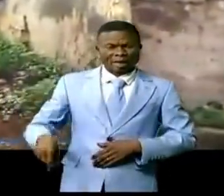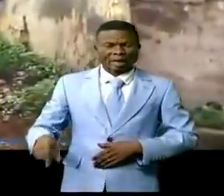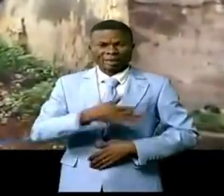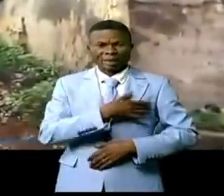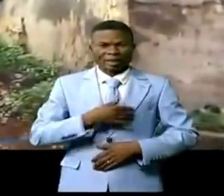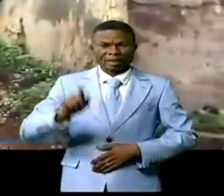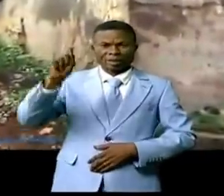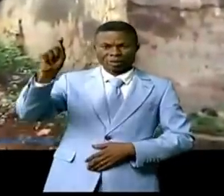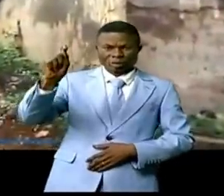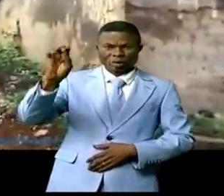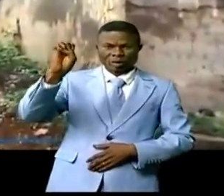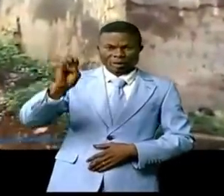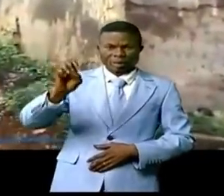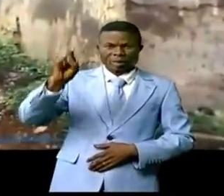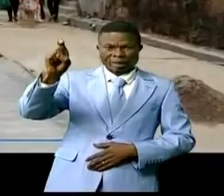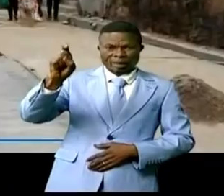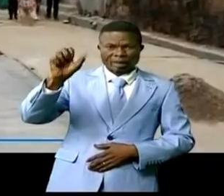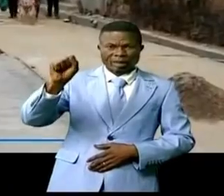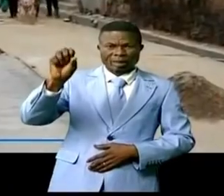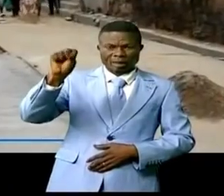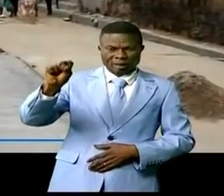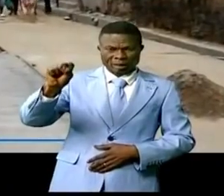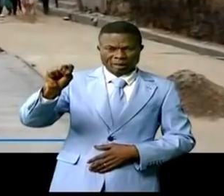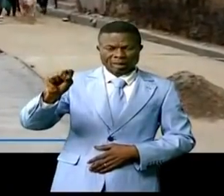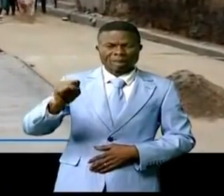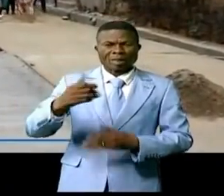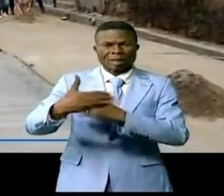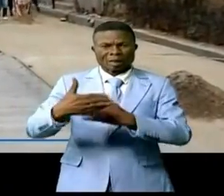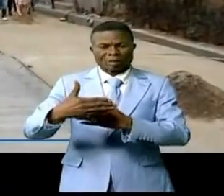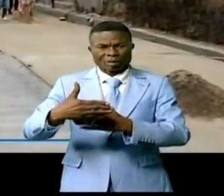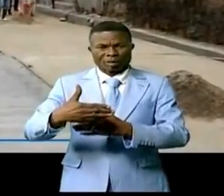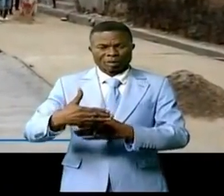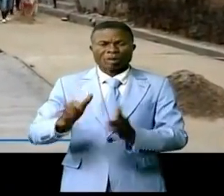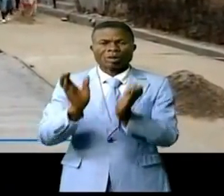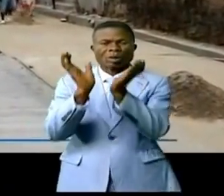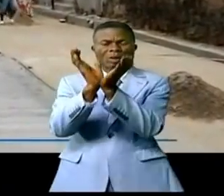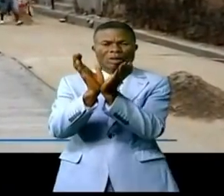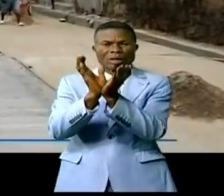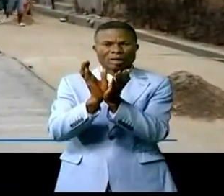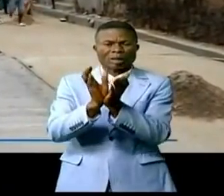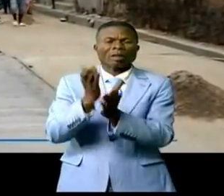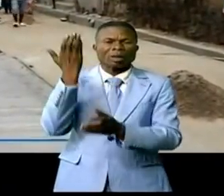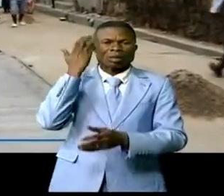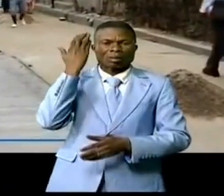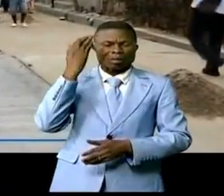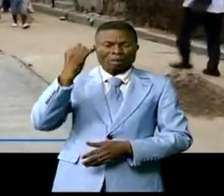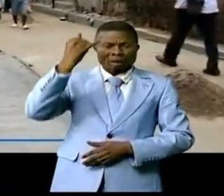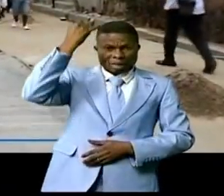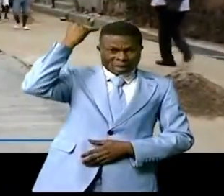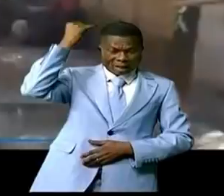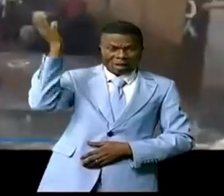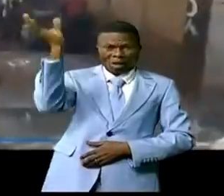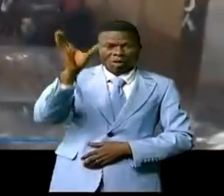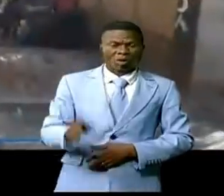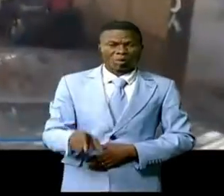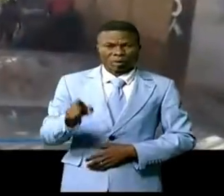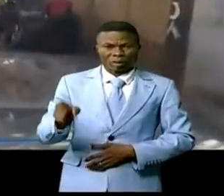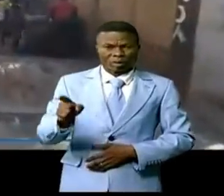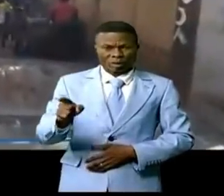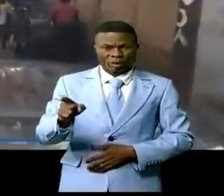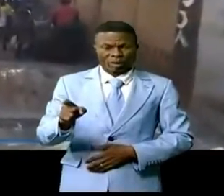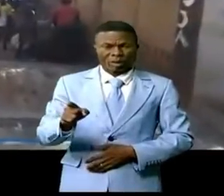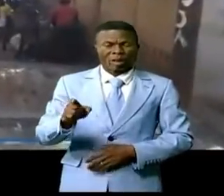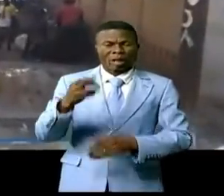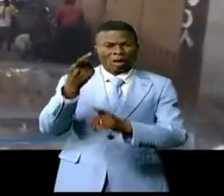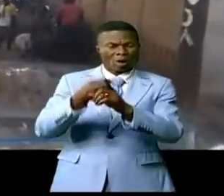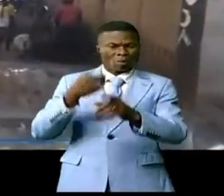dans la commune de Mvouzi située à moins d'un kilomètre du célèbre stade Patrice-Emery Lumumba dans la ville portuaire de Matadi au Congo central, connaît depuis